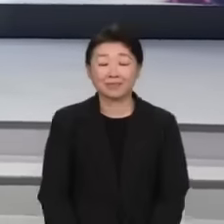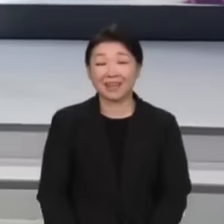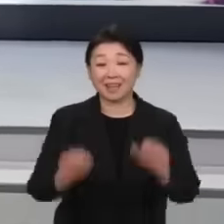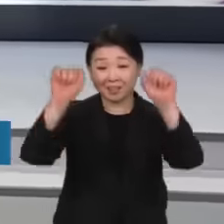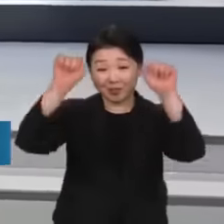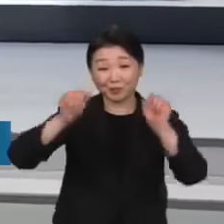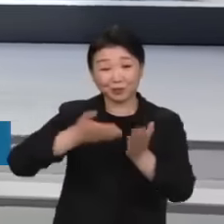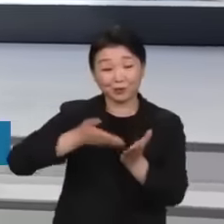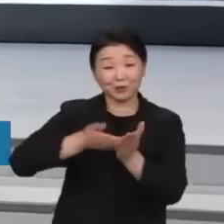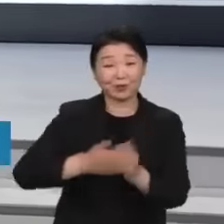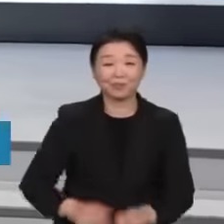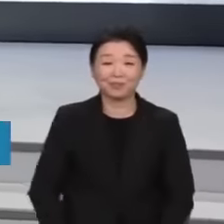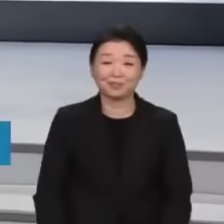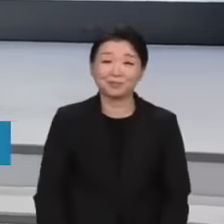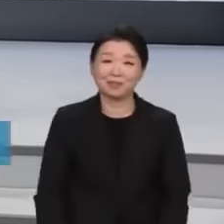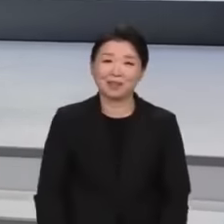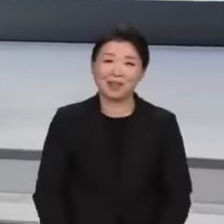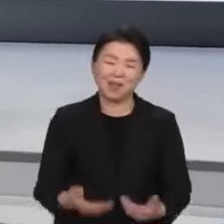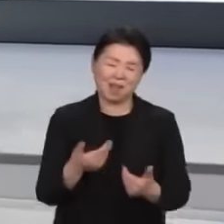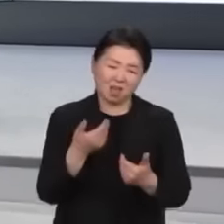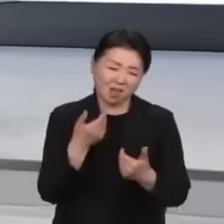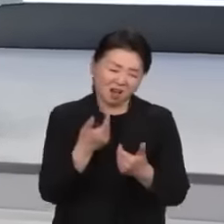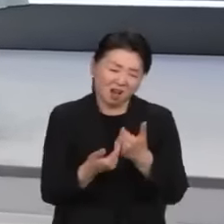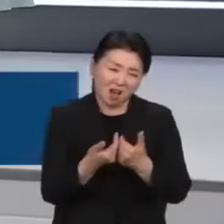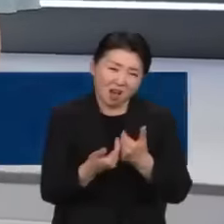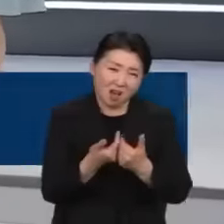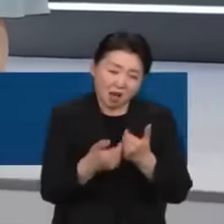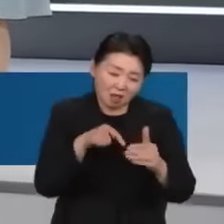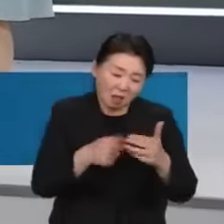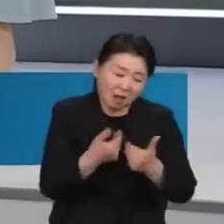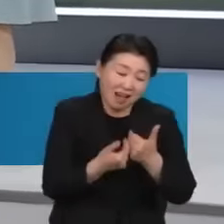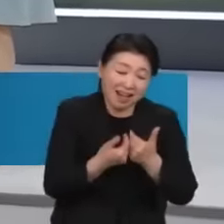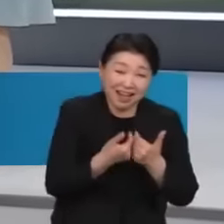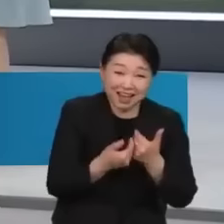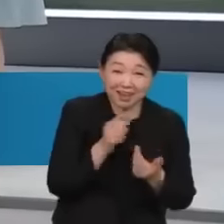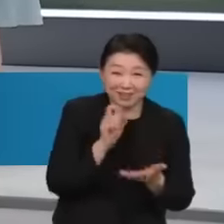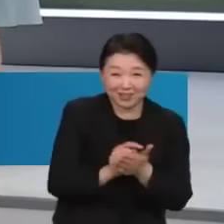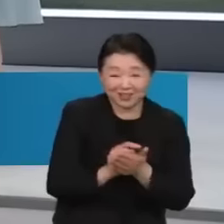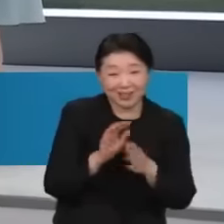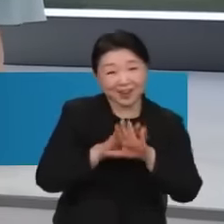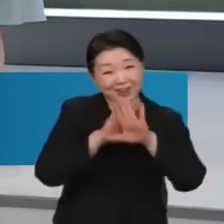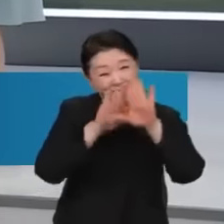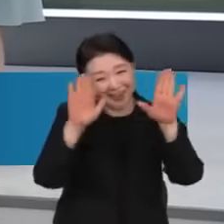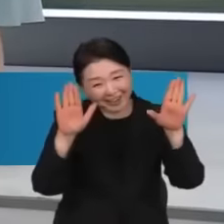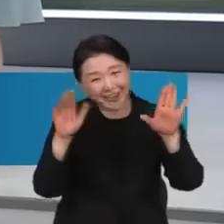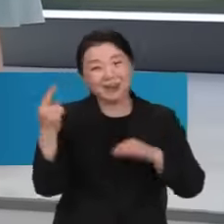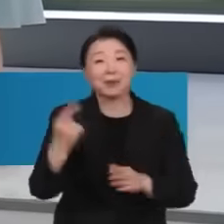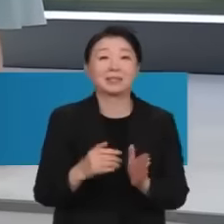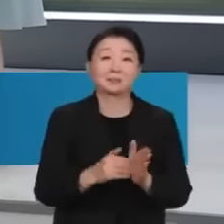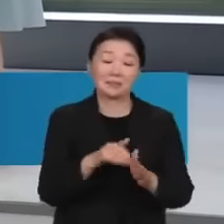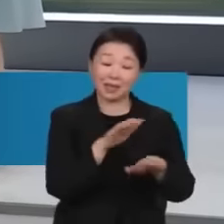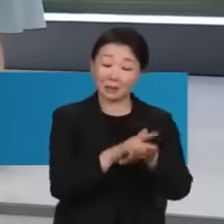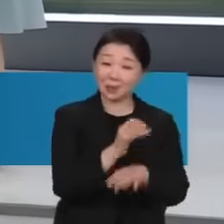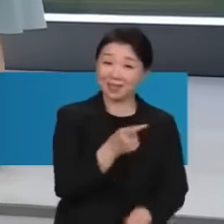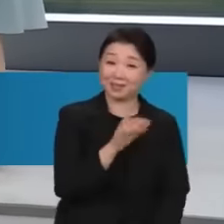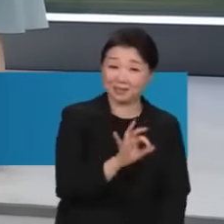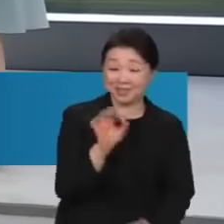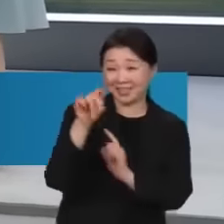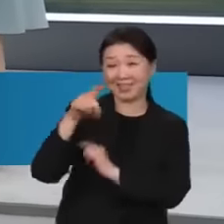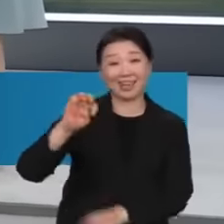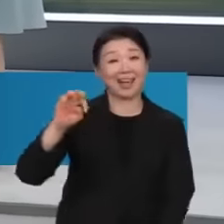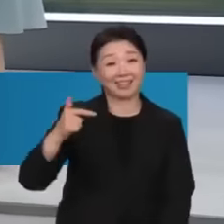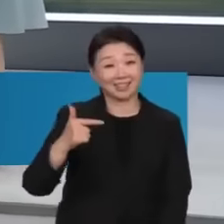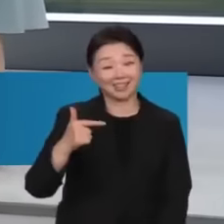스포츠뉴스입니다. 갈등과 내분으로 기억됐던 우리 축구에 밝은 웃음이 돌아왔습니다. 손흥민 선수에 이어 이강인